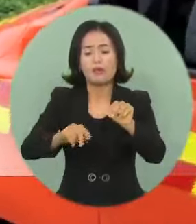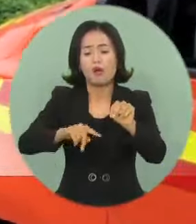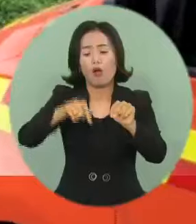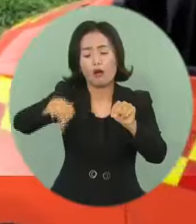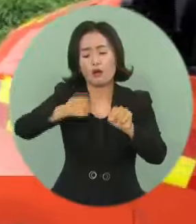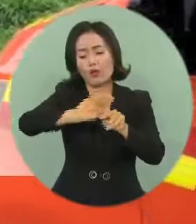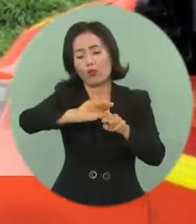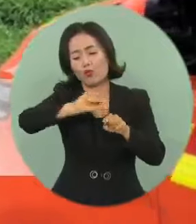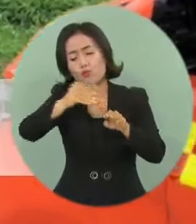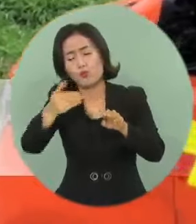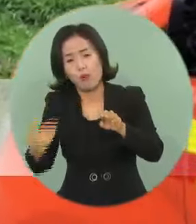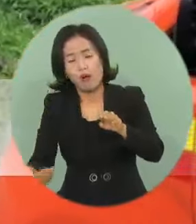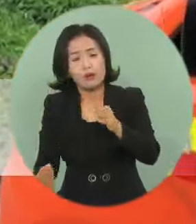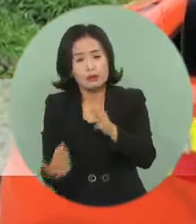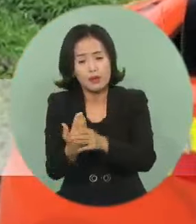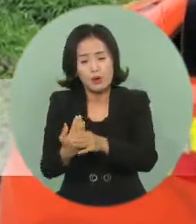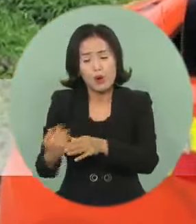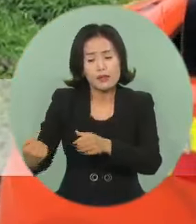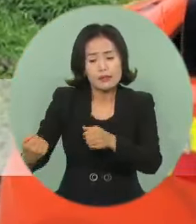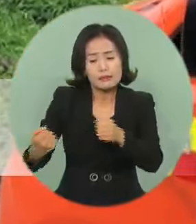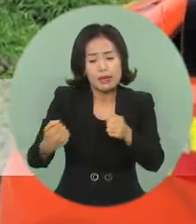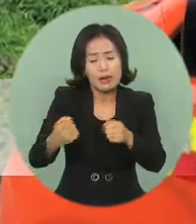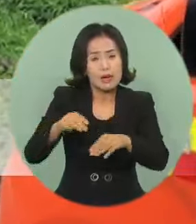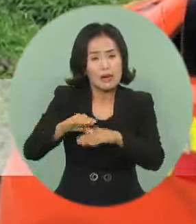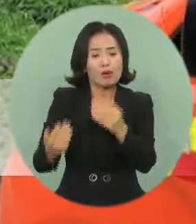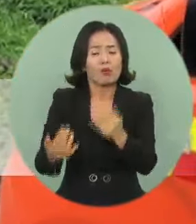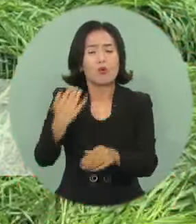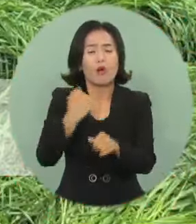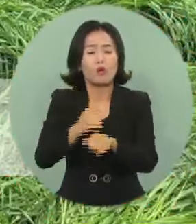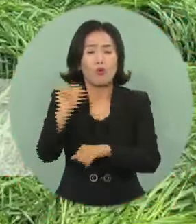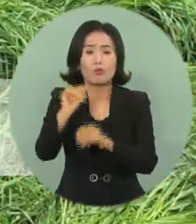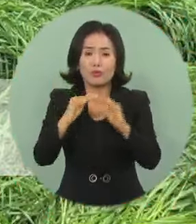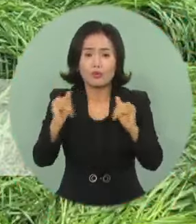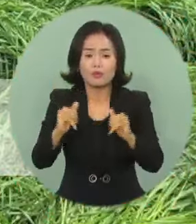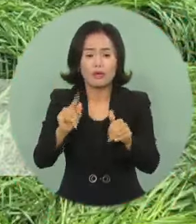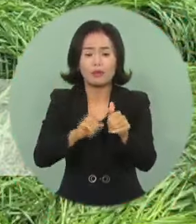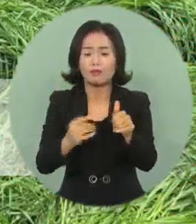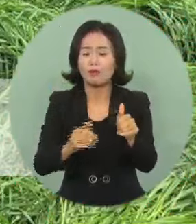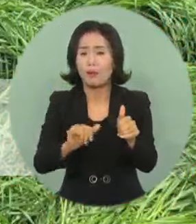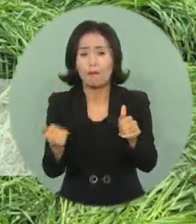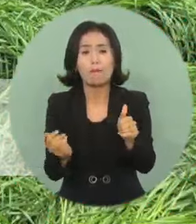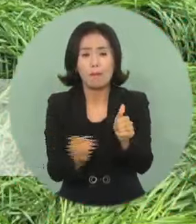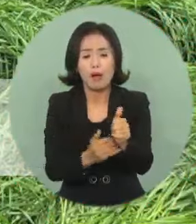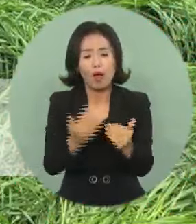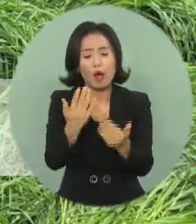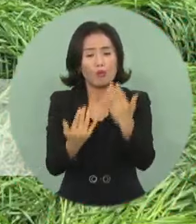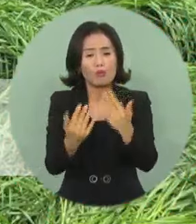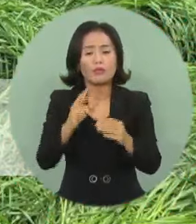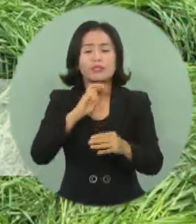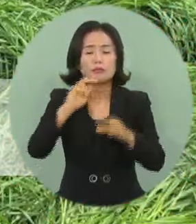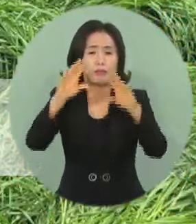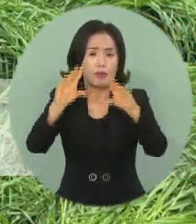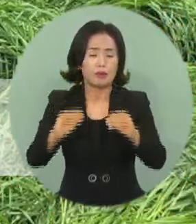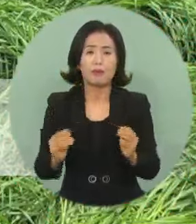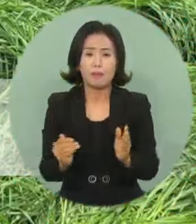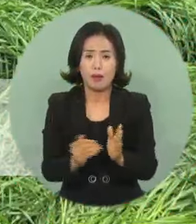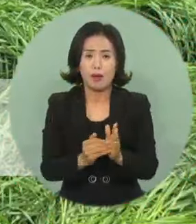추락했습니다. 이 사고로 차량에 불이 나 운전자 53살 이모 씨가 숨졌고 불은 20분 만에